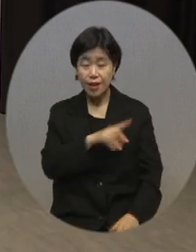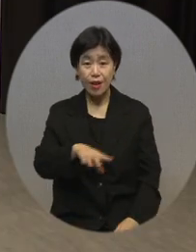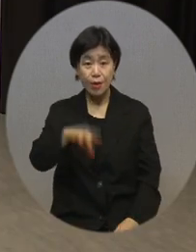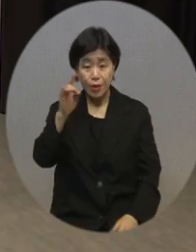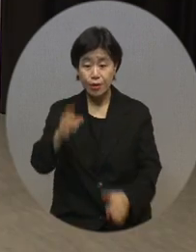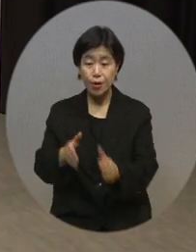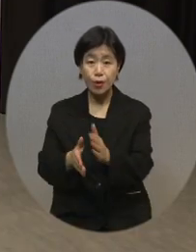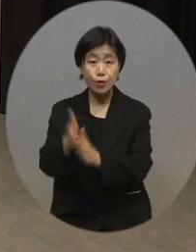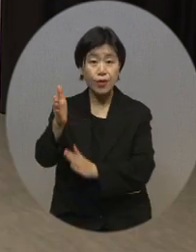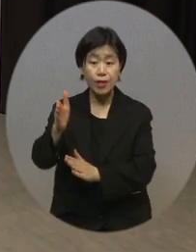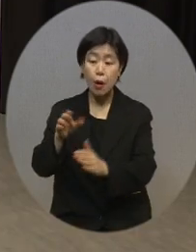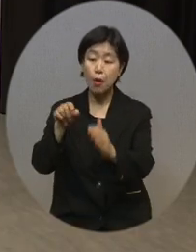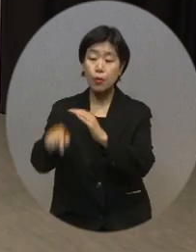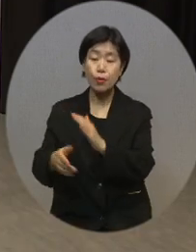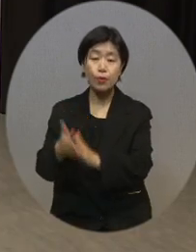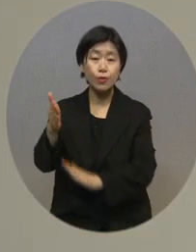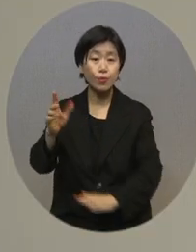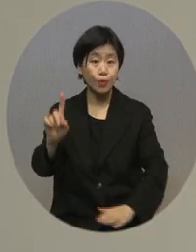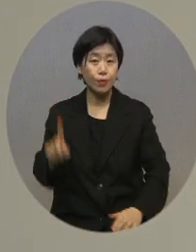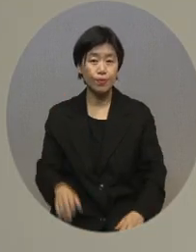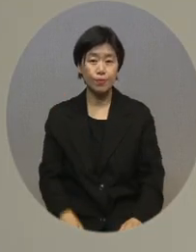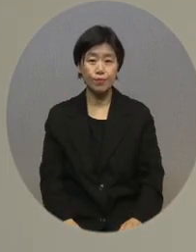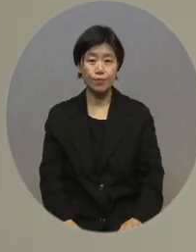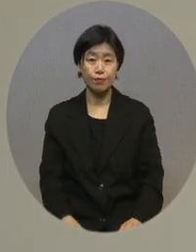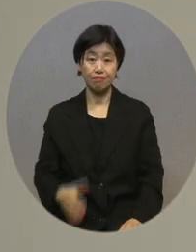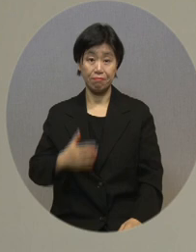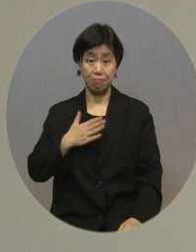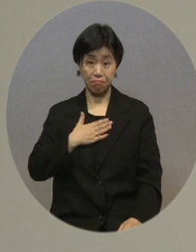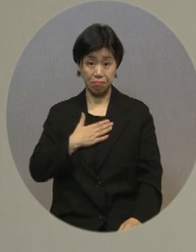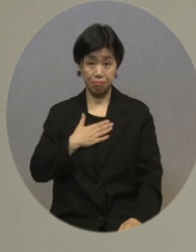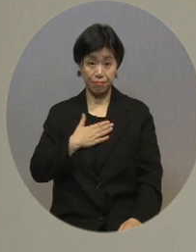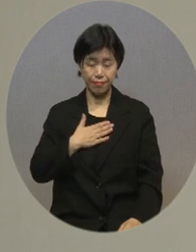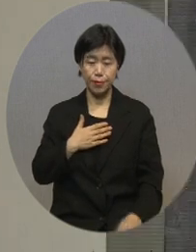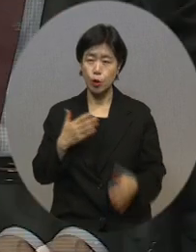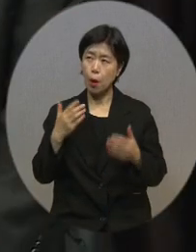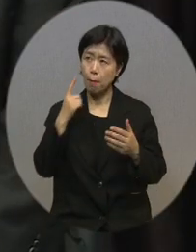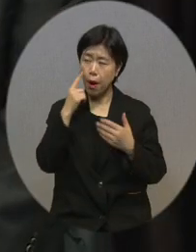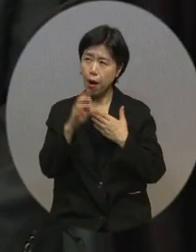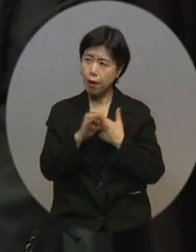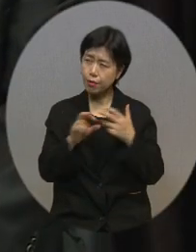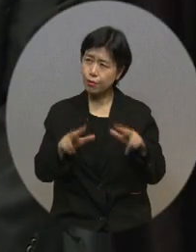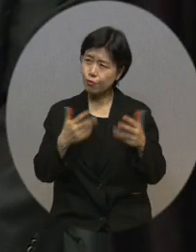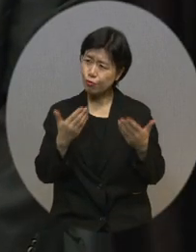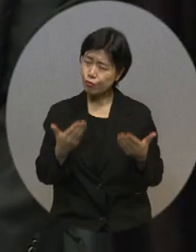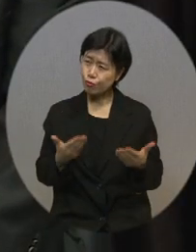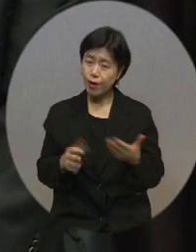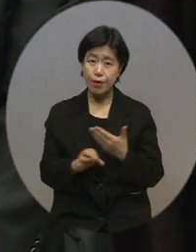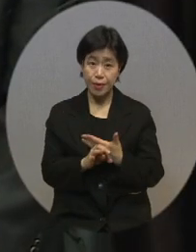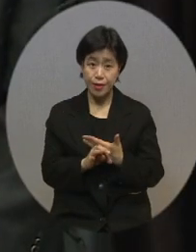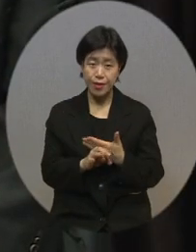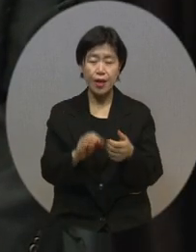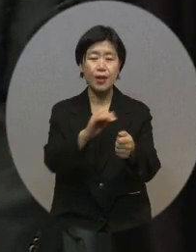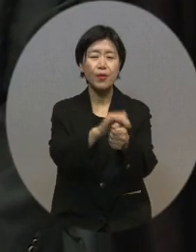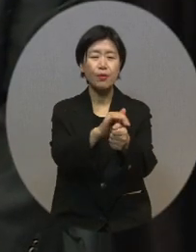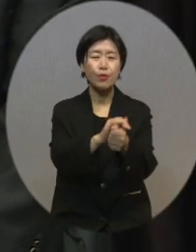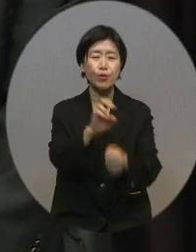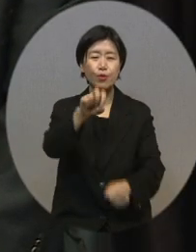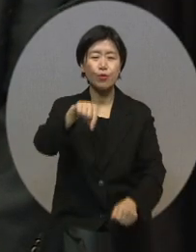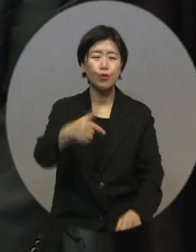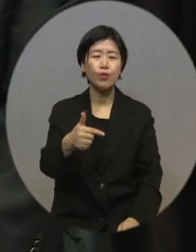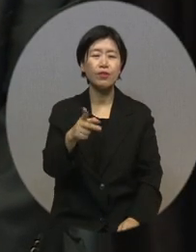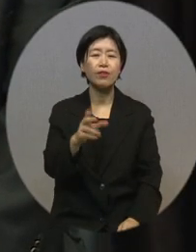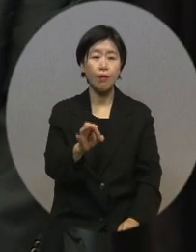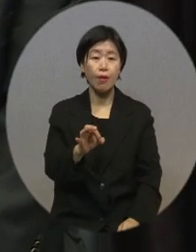첫 번째로 가고 싶은 게 경북 문경이 있습니다. 아, 예. 국내 문경? 예, 예, 예, 예. 아, 그래요?